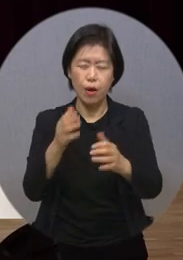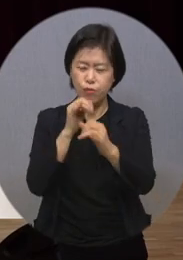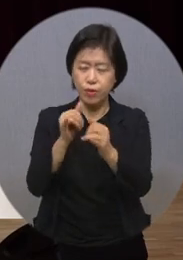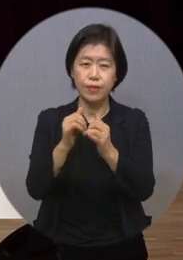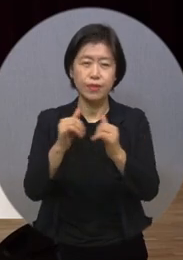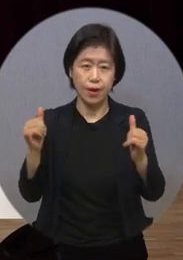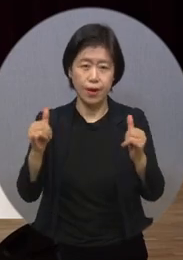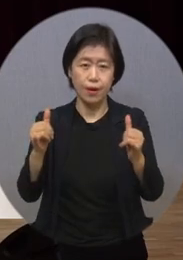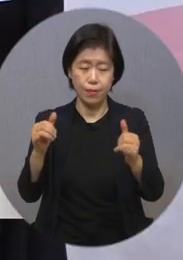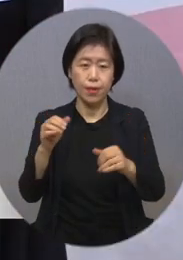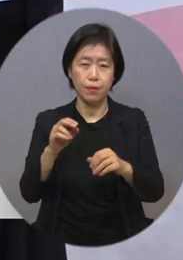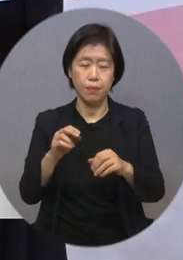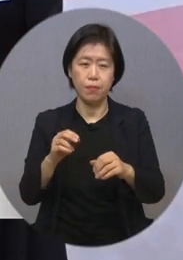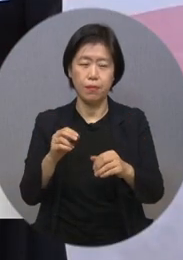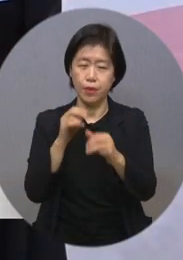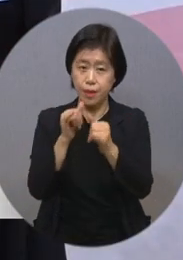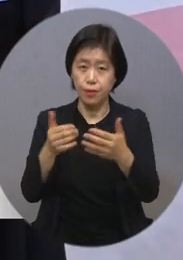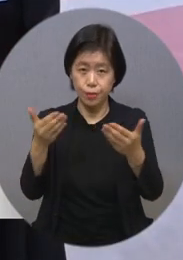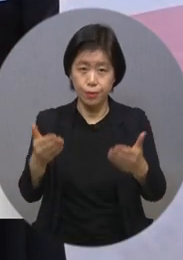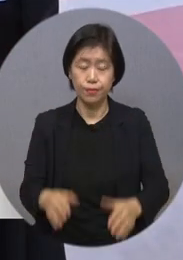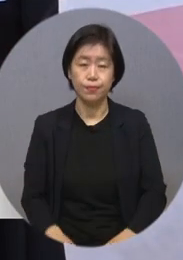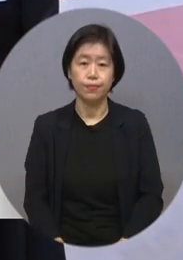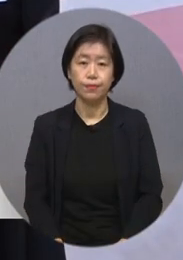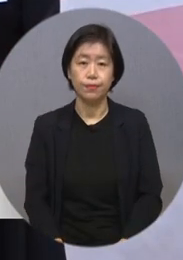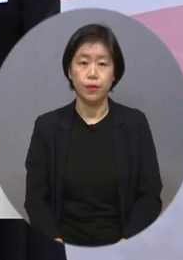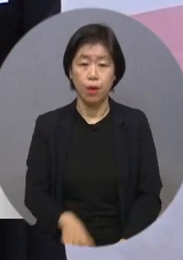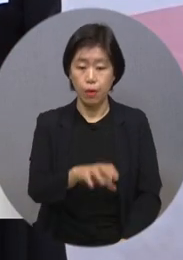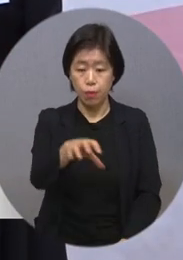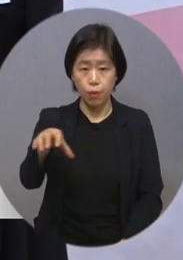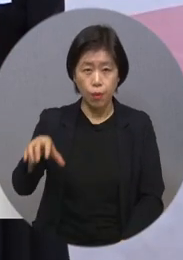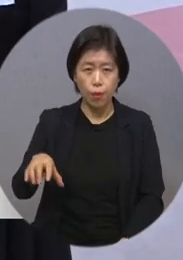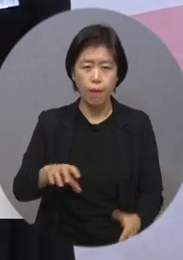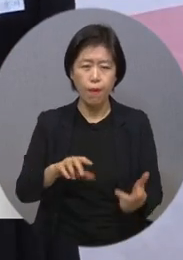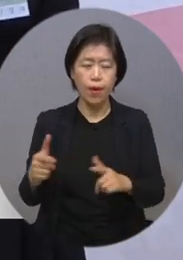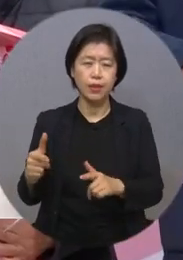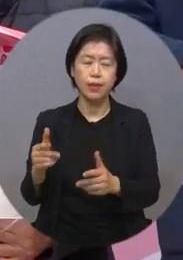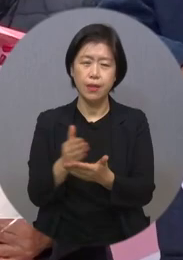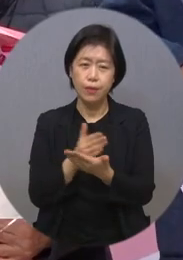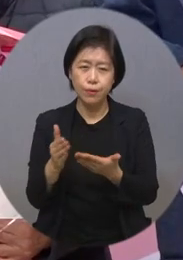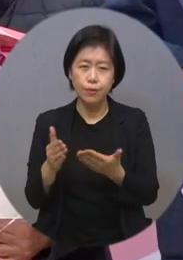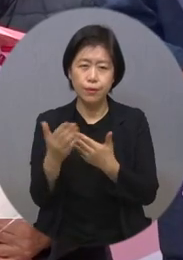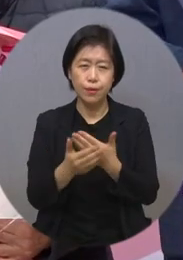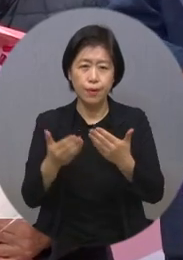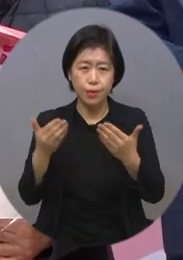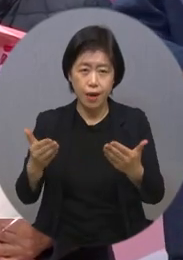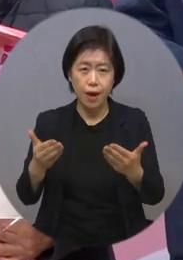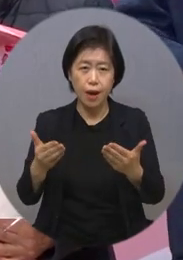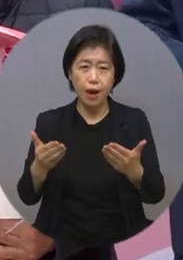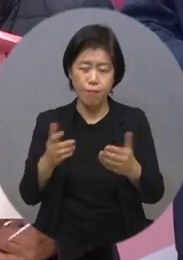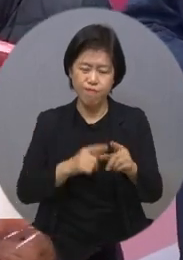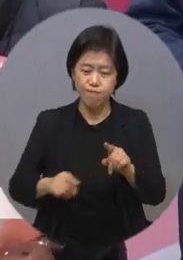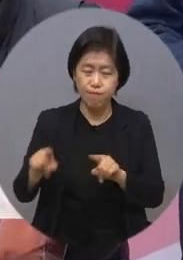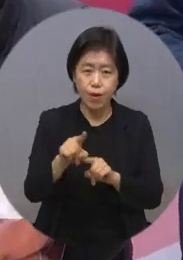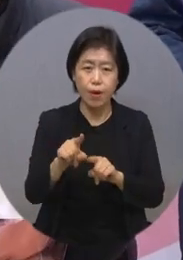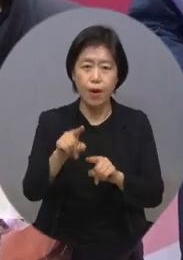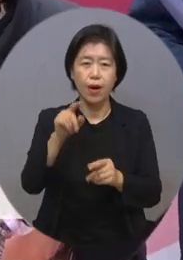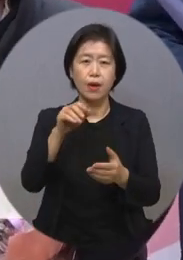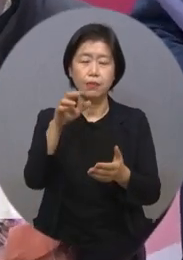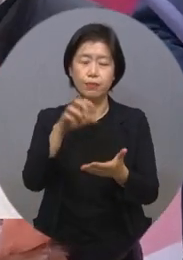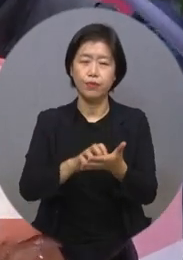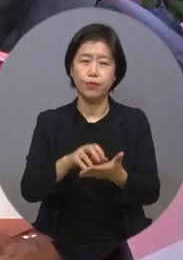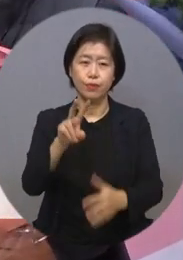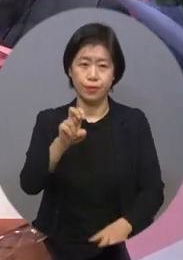순서로 진행되었으며 지역사회 각 분야에서 나눔과 봉사를 실천해온 우수 자원봉사자 21명이